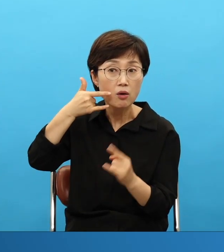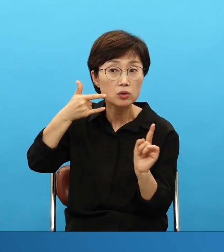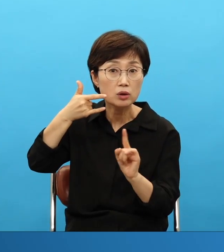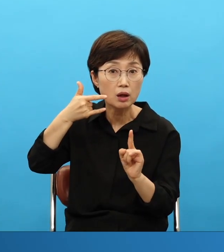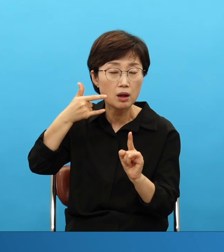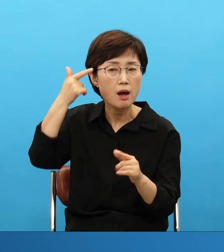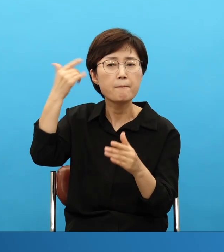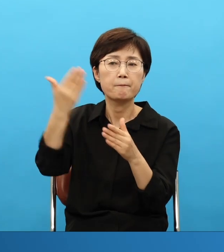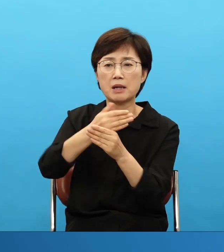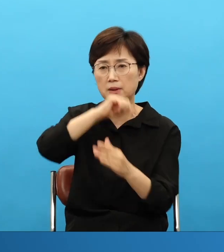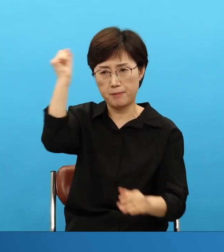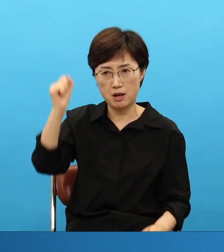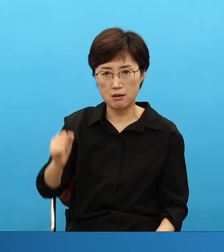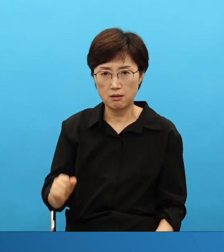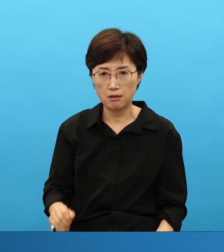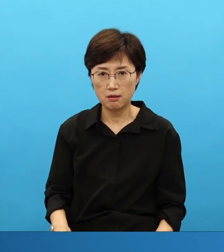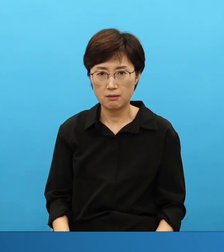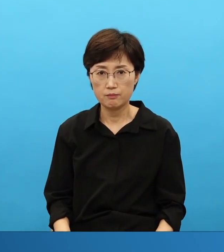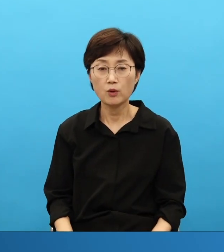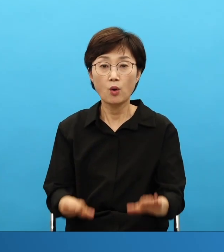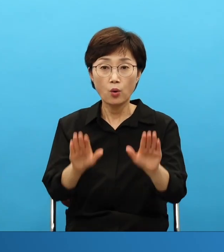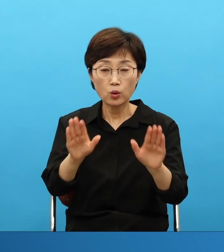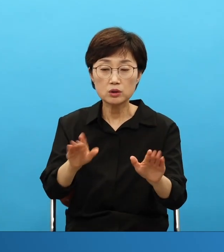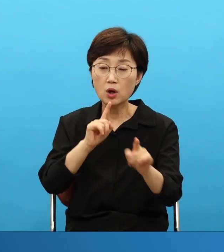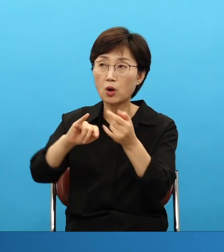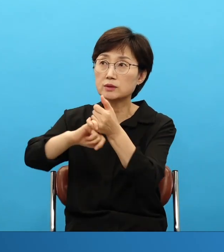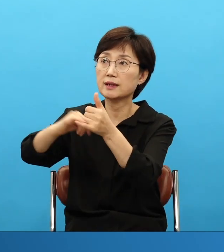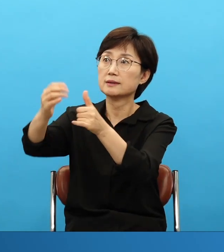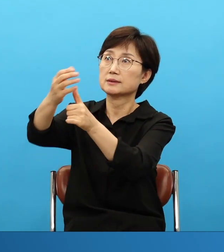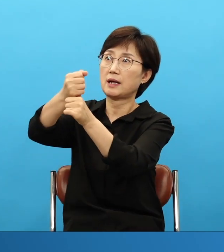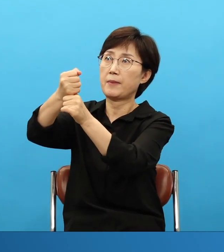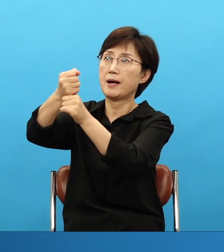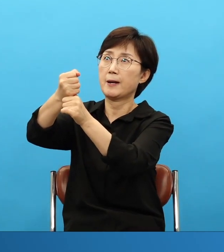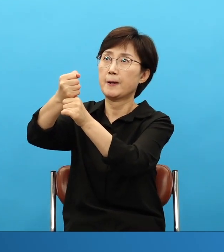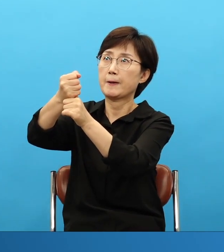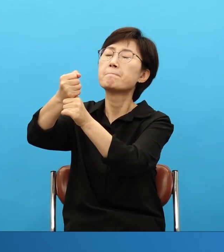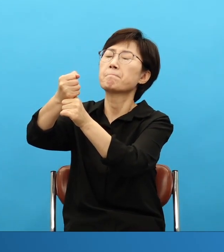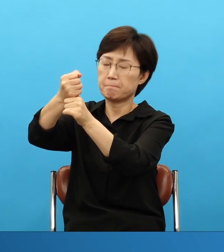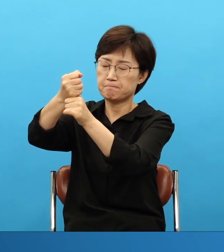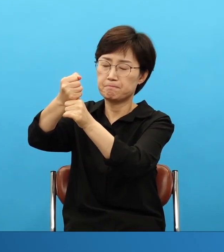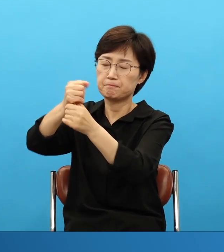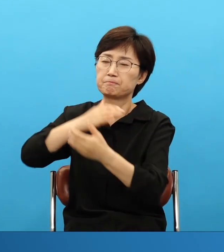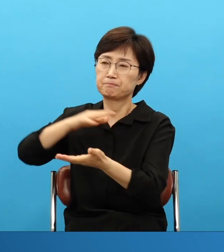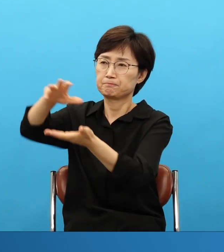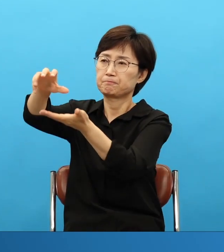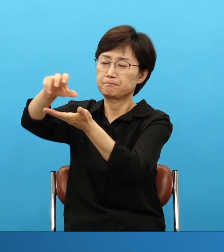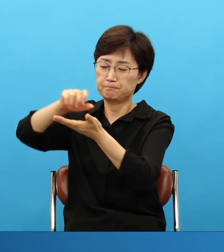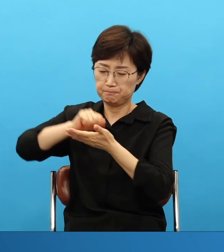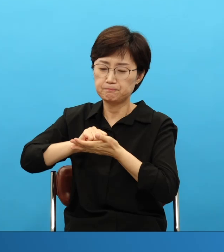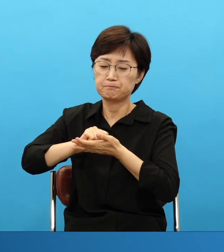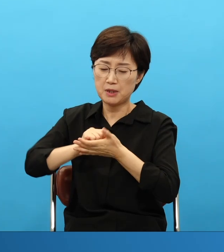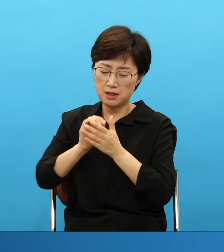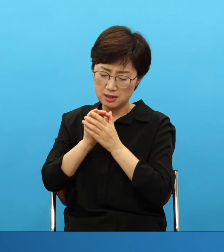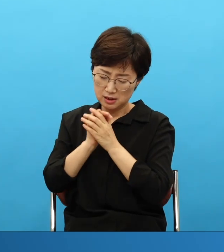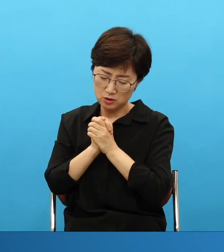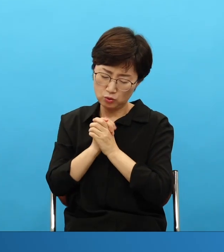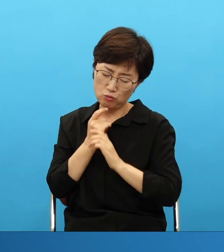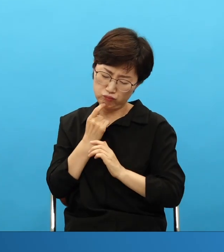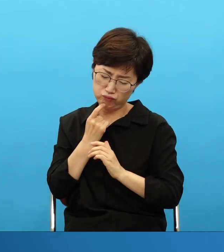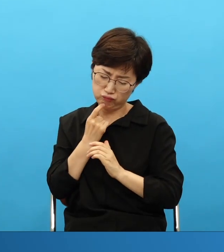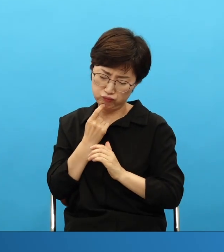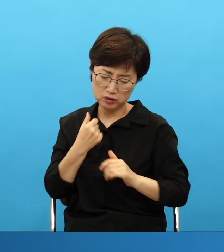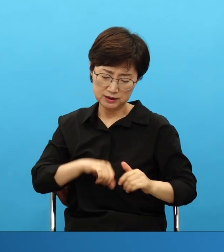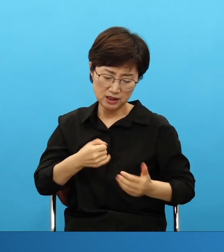오늘 여러분이 언약 잡고요 후대들을 전달해야 되고 전 세트들은